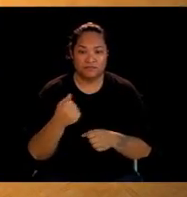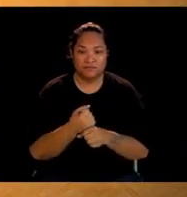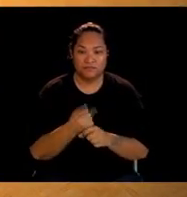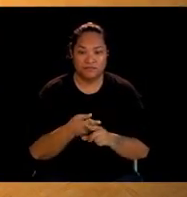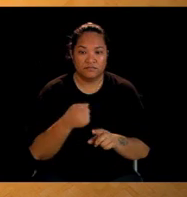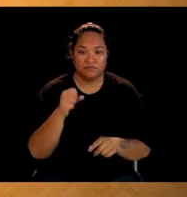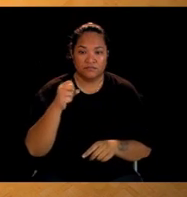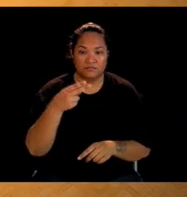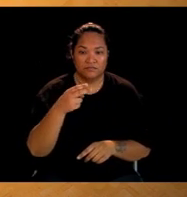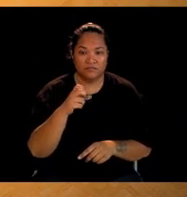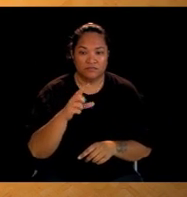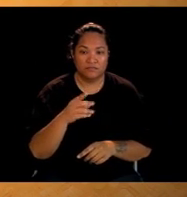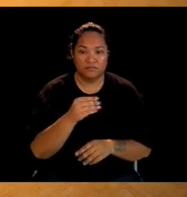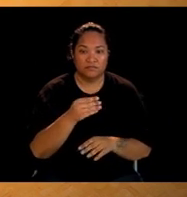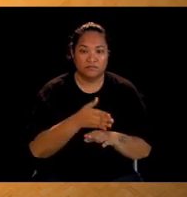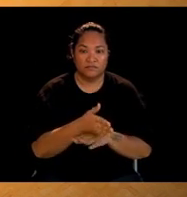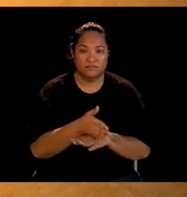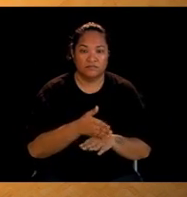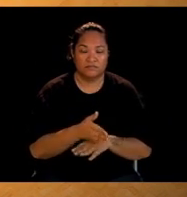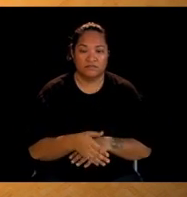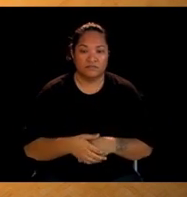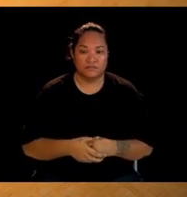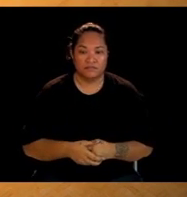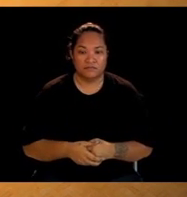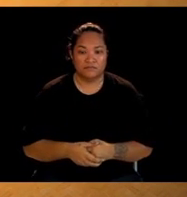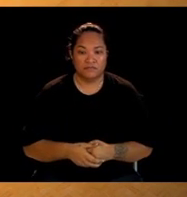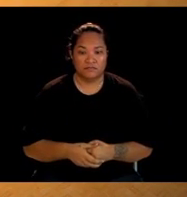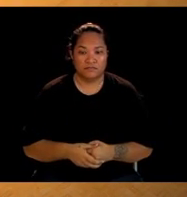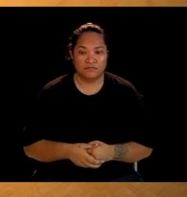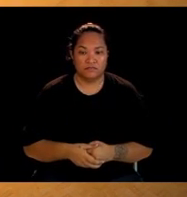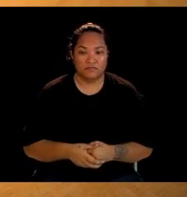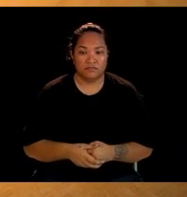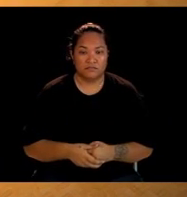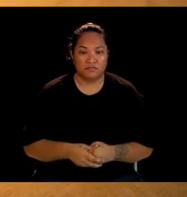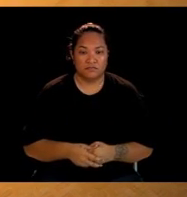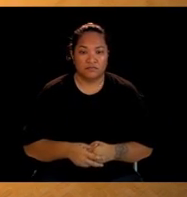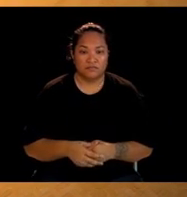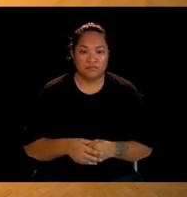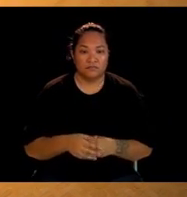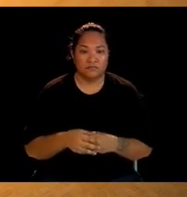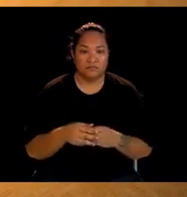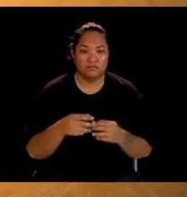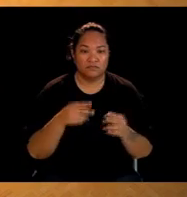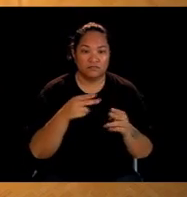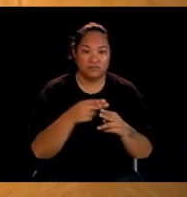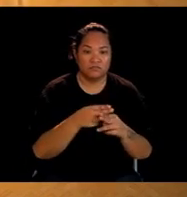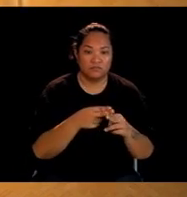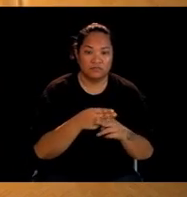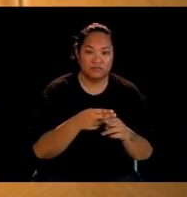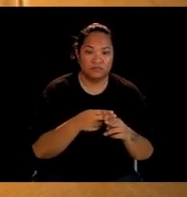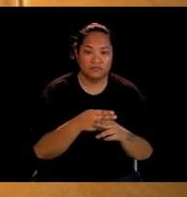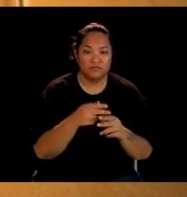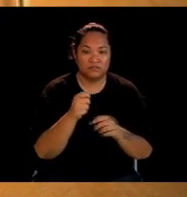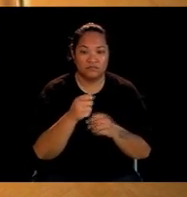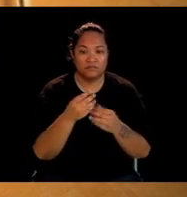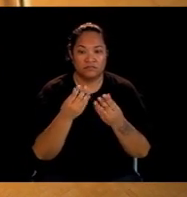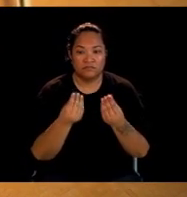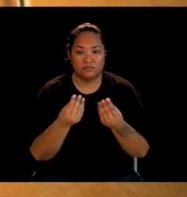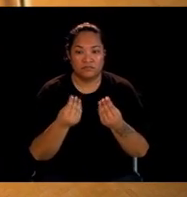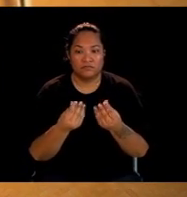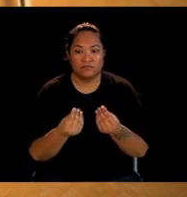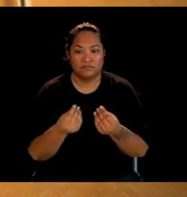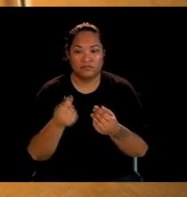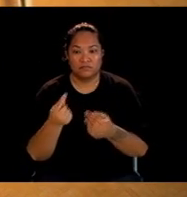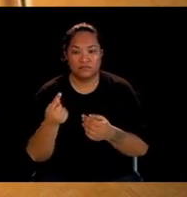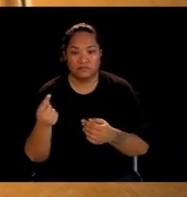gwinaha siha man mafatinas ginin itsegay dani hadzu siha. Finatinas manyatak,